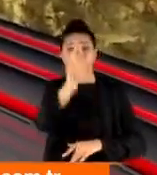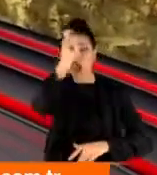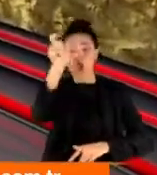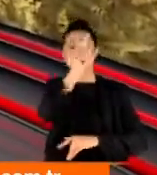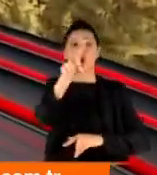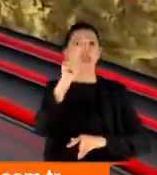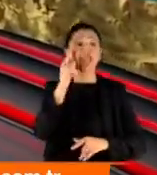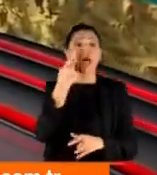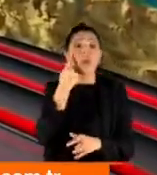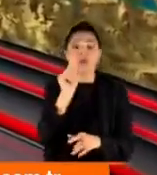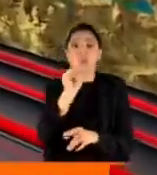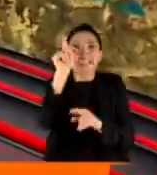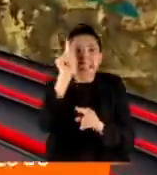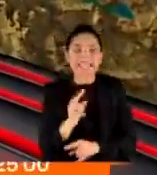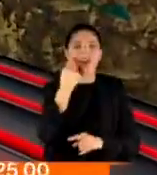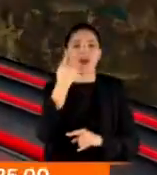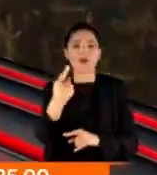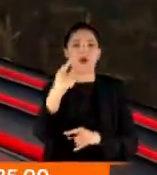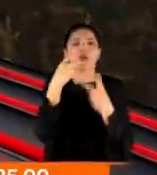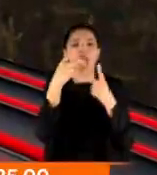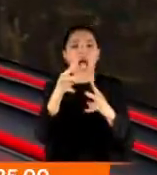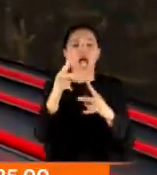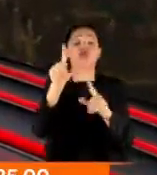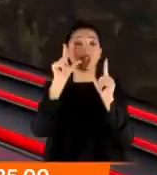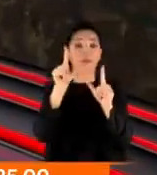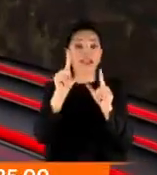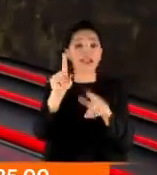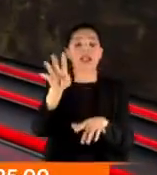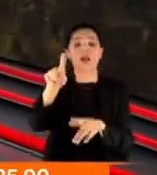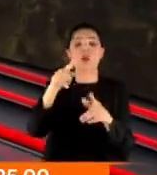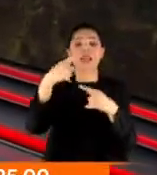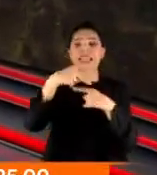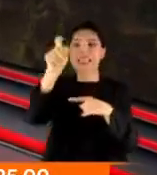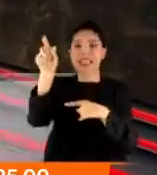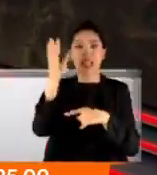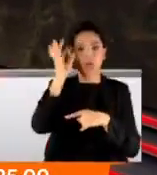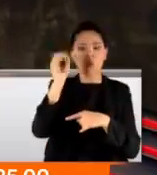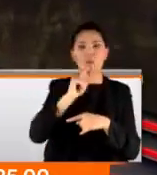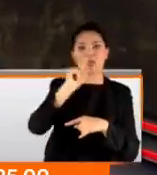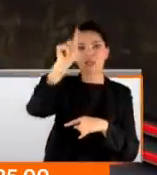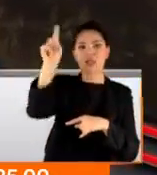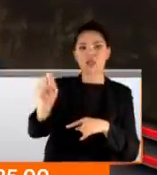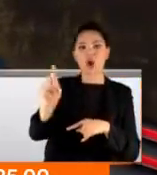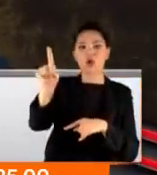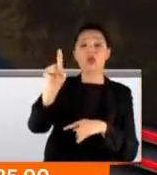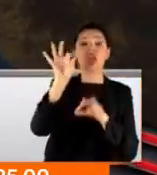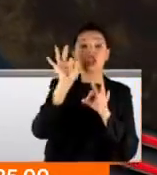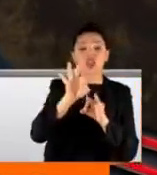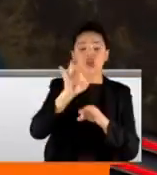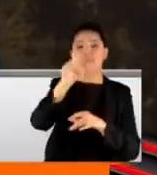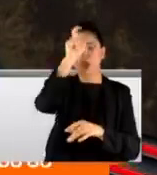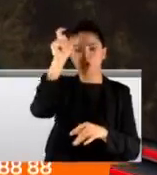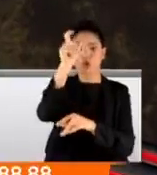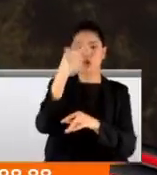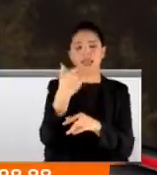rastladığımız görüntüler. Dolayısıyla açıklanmaya da muhtaç. Sayın Ziyadin Çakır'a döneceğiz tekrar. Hocam şimdi Türkiye'de